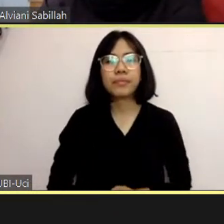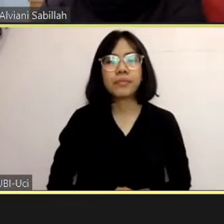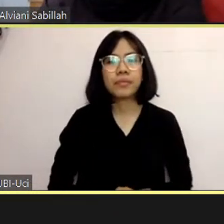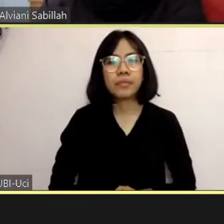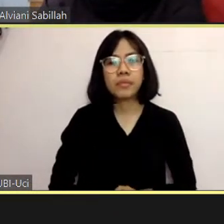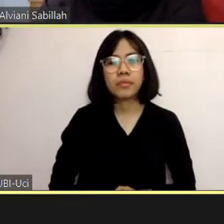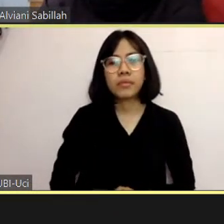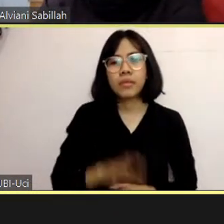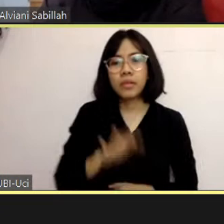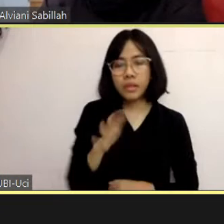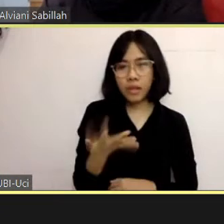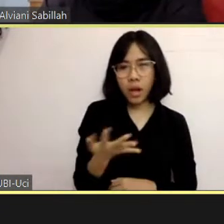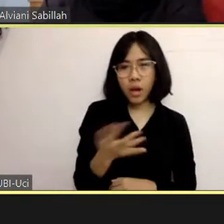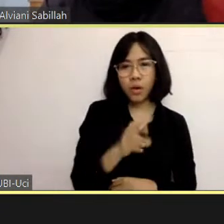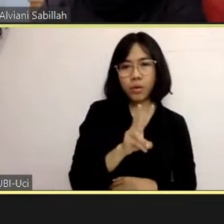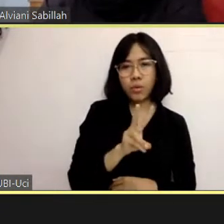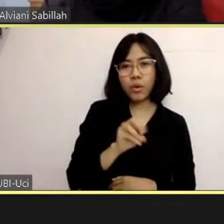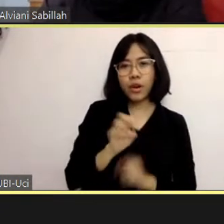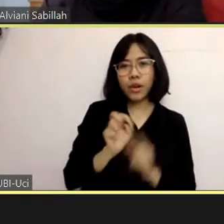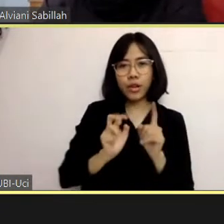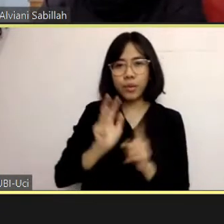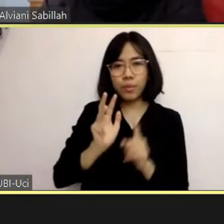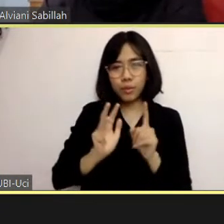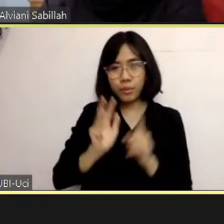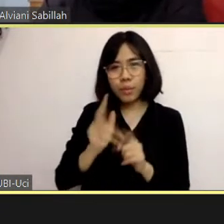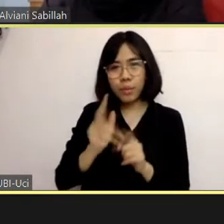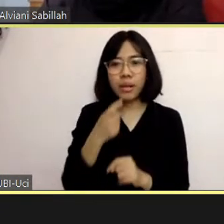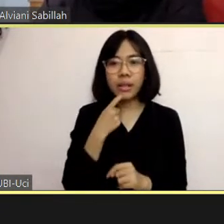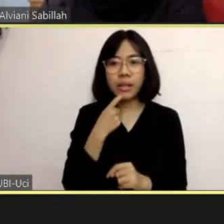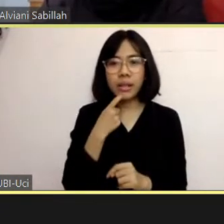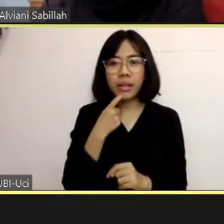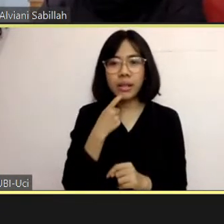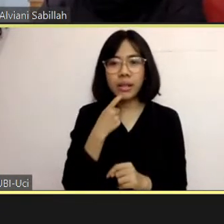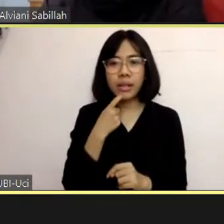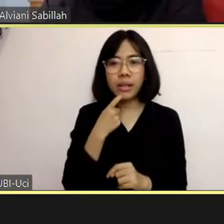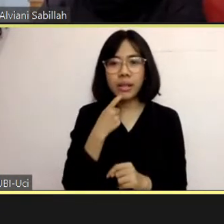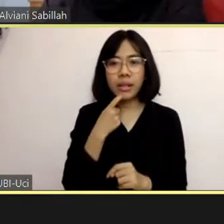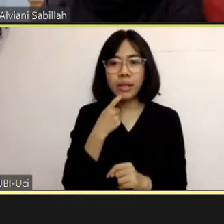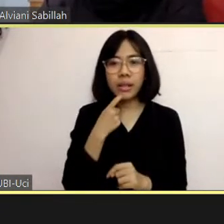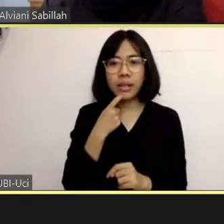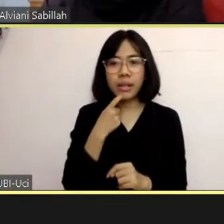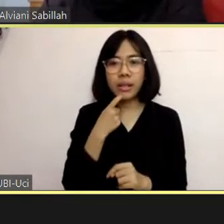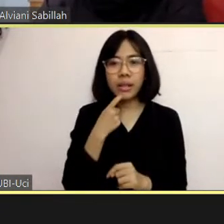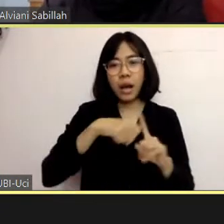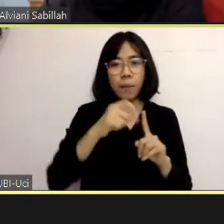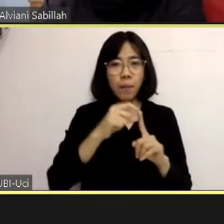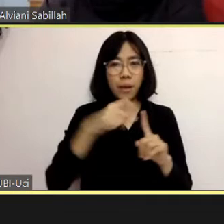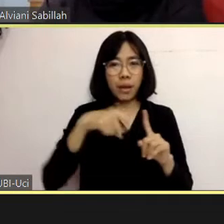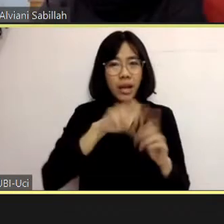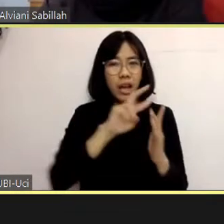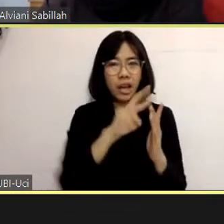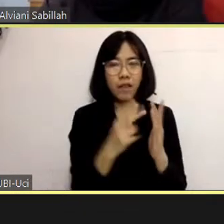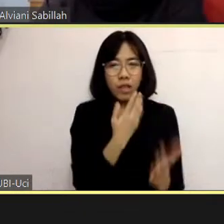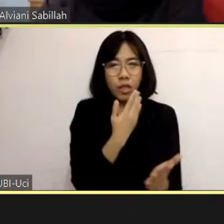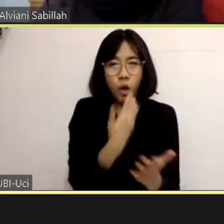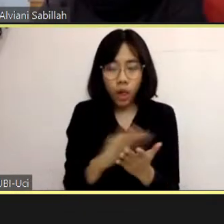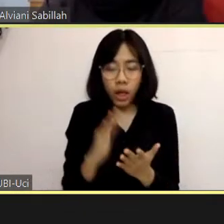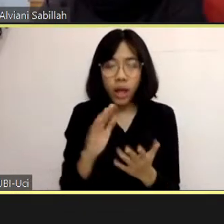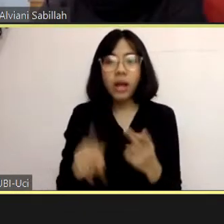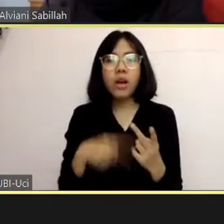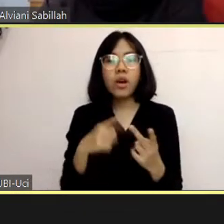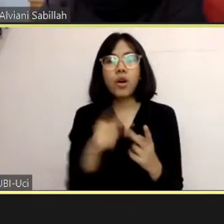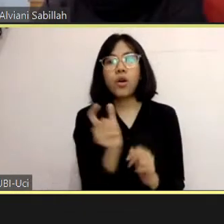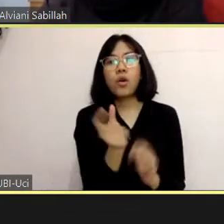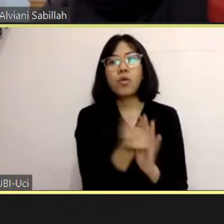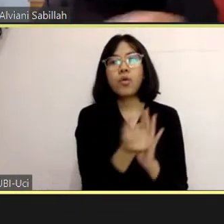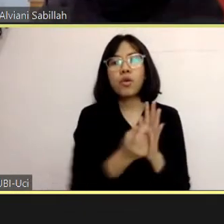tahun 2019 dalam aksi penolakan revisi Undang-Undang KPK dan RKUHP, bagaimanakah implementasi Undang-Undang Cipta Kerja ke